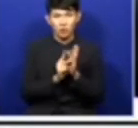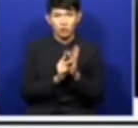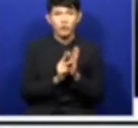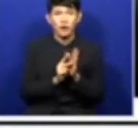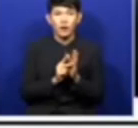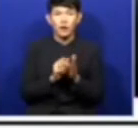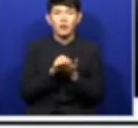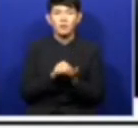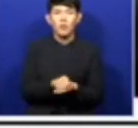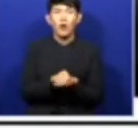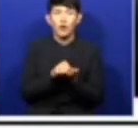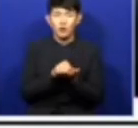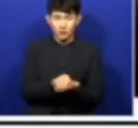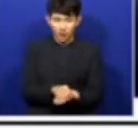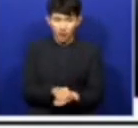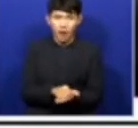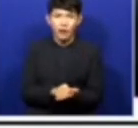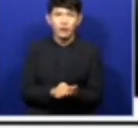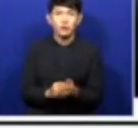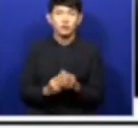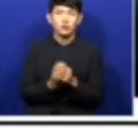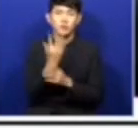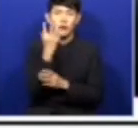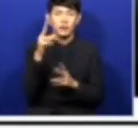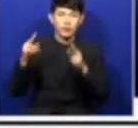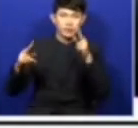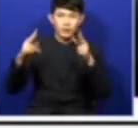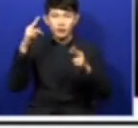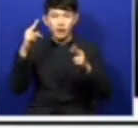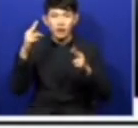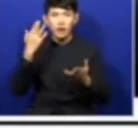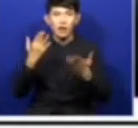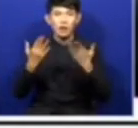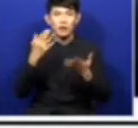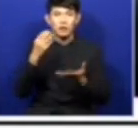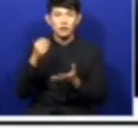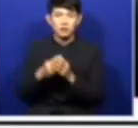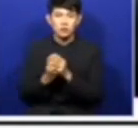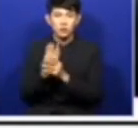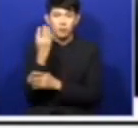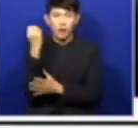ให้บริการในการตัดแต่งหรือว่าขนต้นไม้ไปทิ้ง